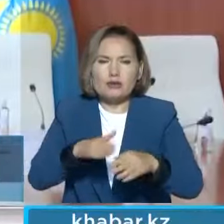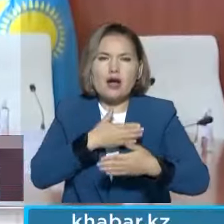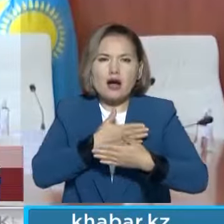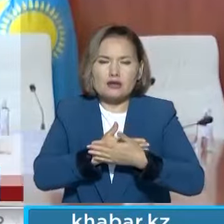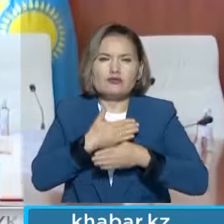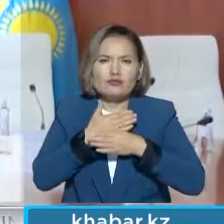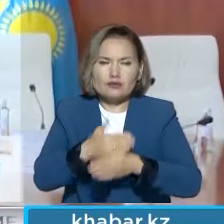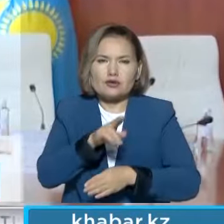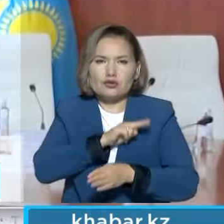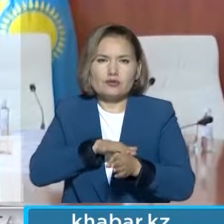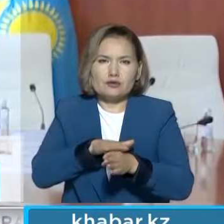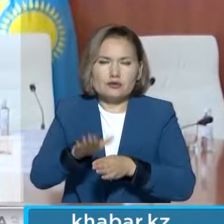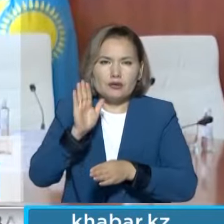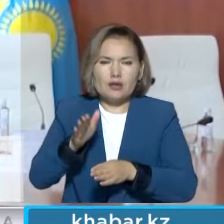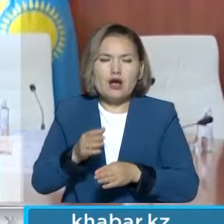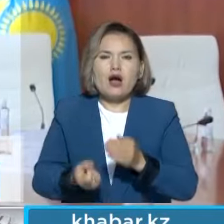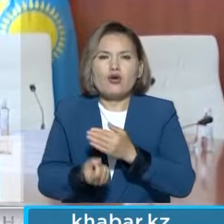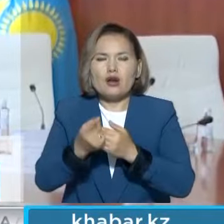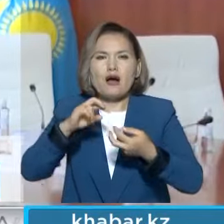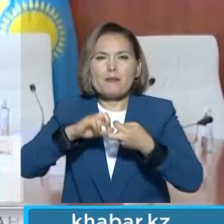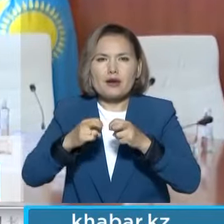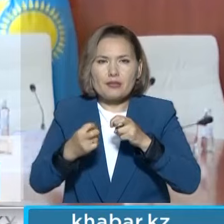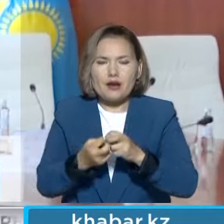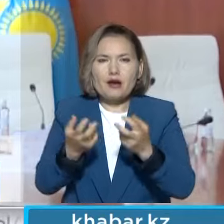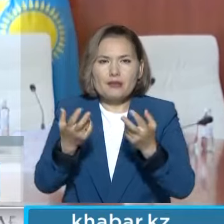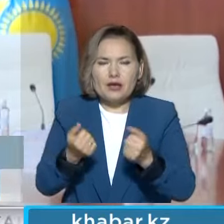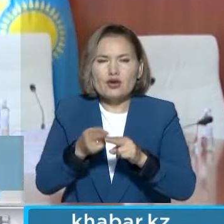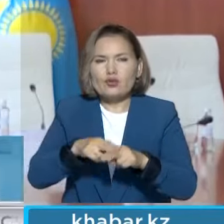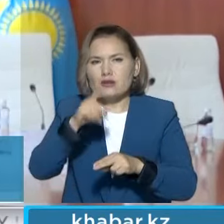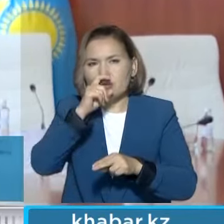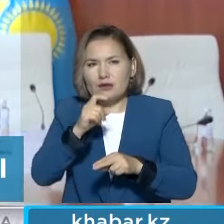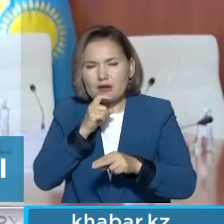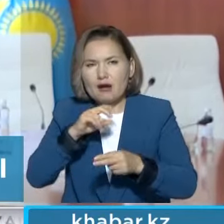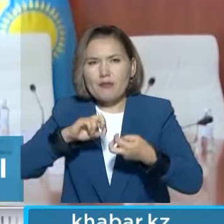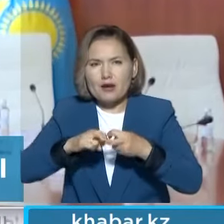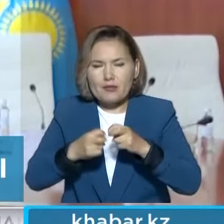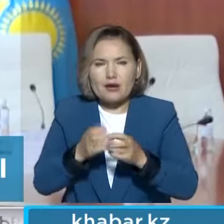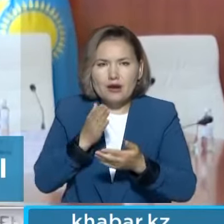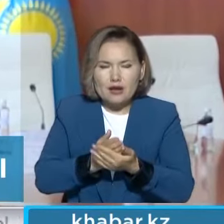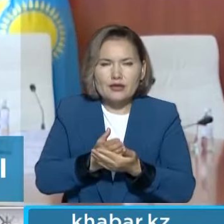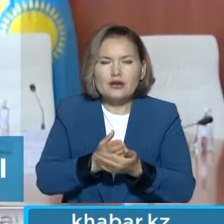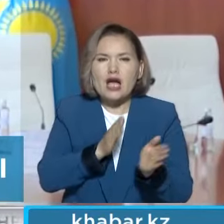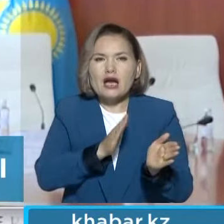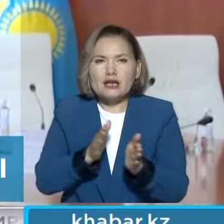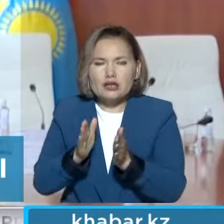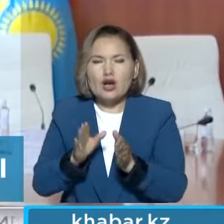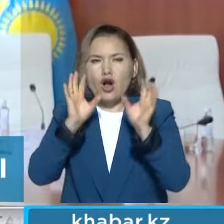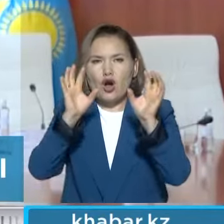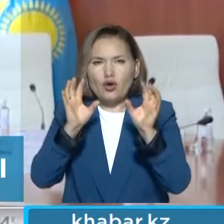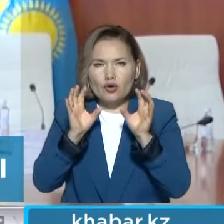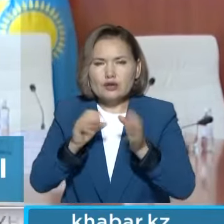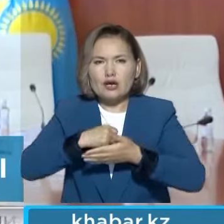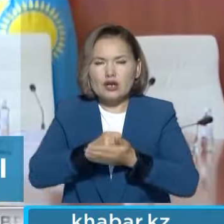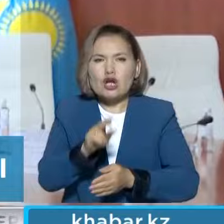аудандағы туындап отқан мынау жергілікті өскелең арасындағы түсінбестік мәселелерін реттеуге құқықтық бағыттағы